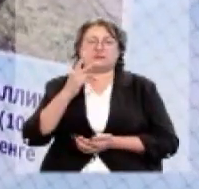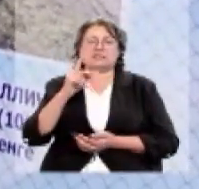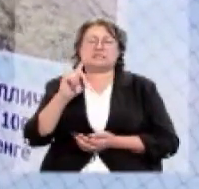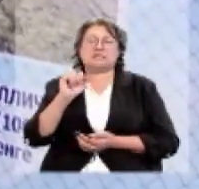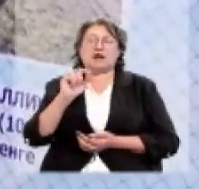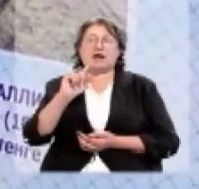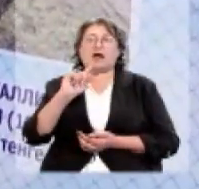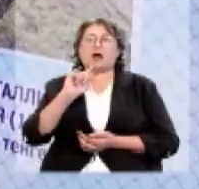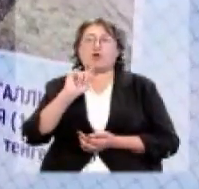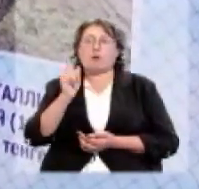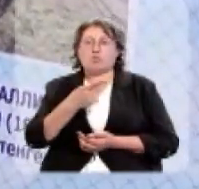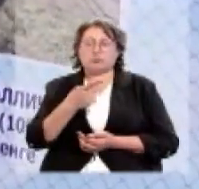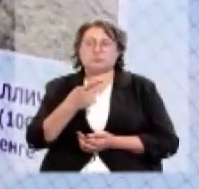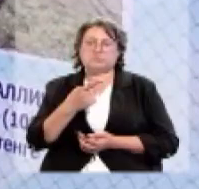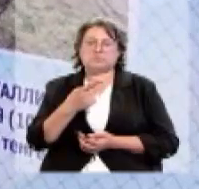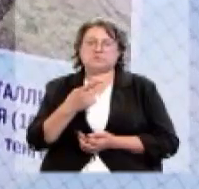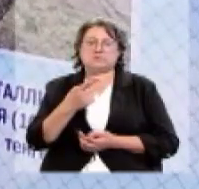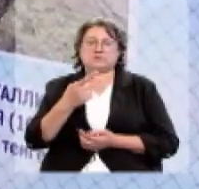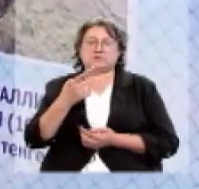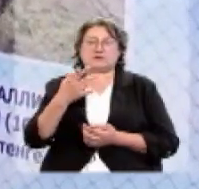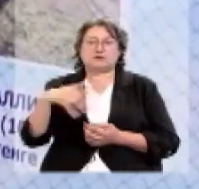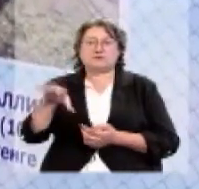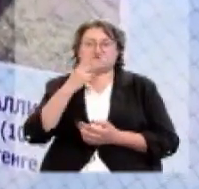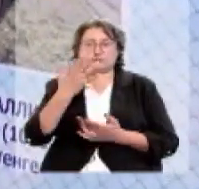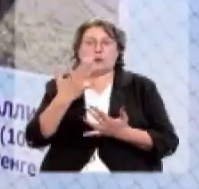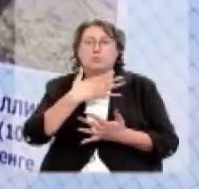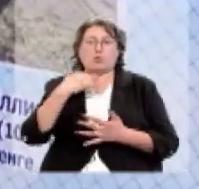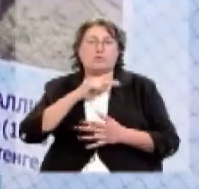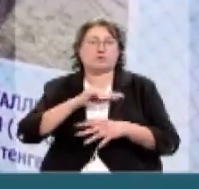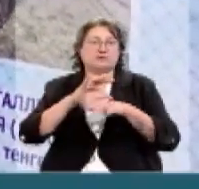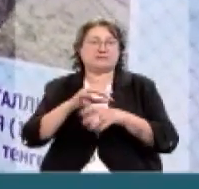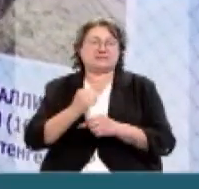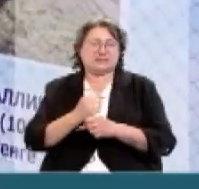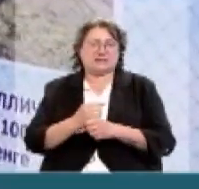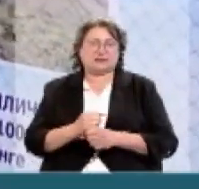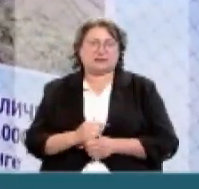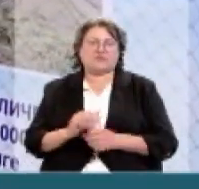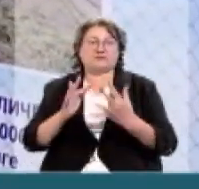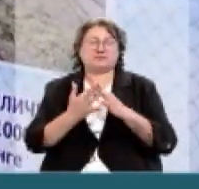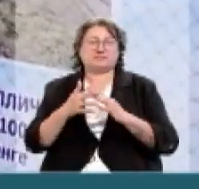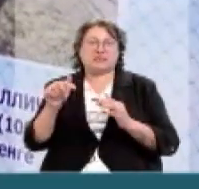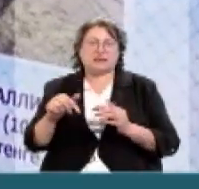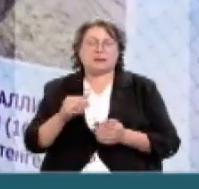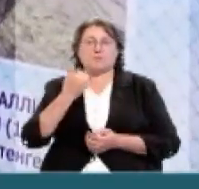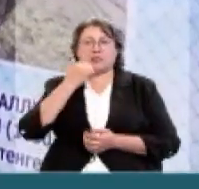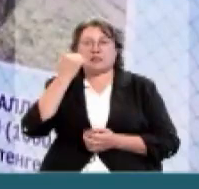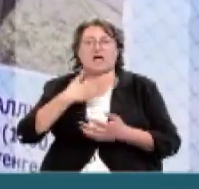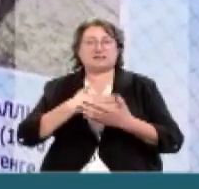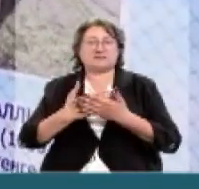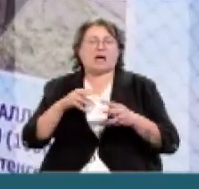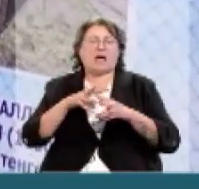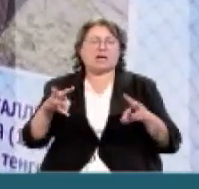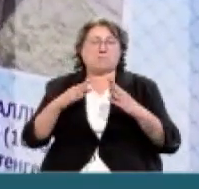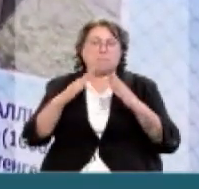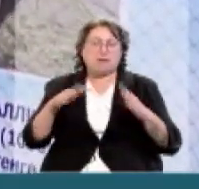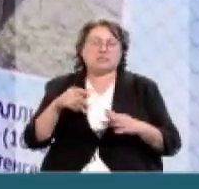в Новопокровке выполнена работа. Новопокровка ауылында бір жыл ішінде қанша жұмыс атқарылған. Мұның барлығы әкімдік пен ауыл